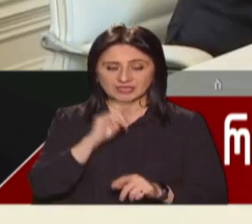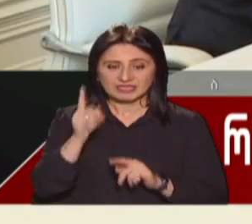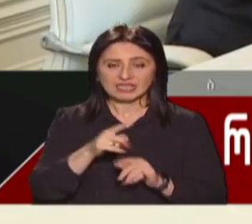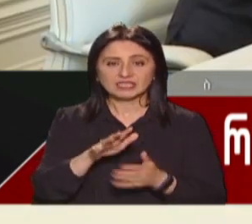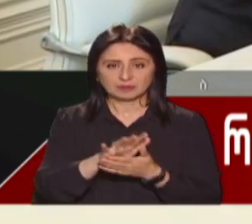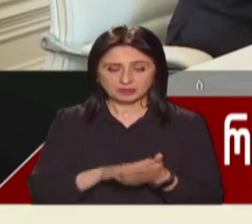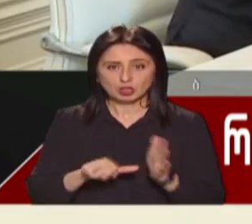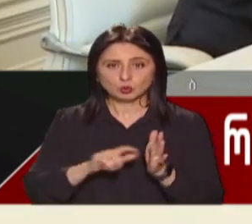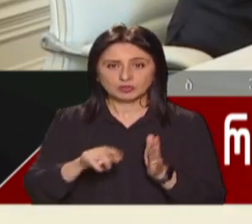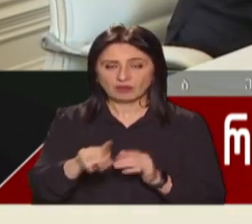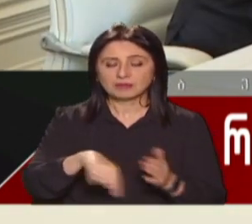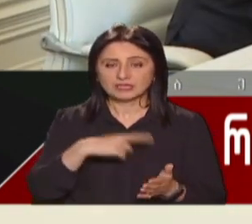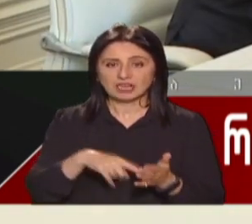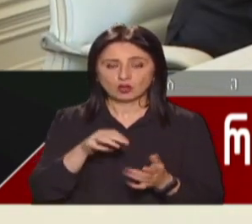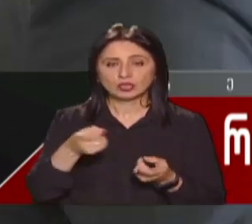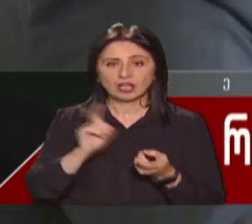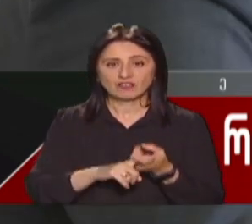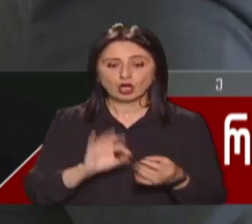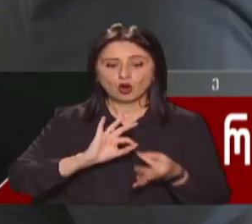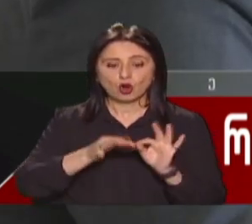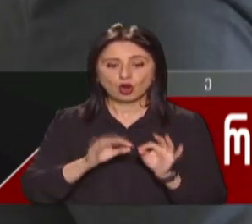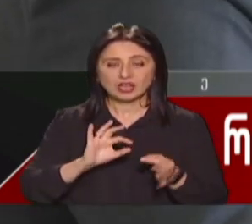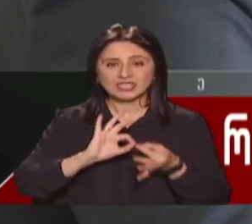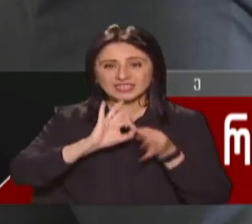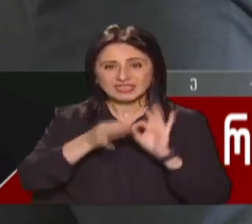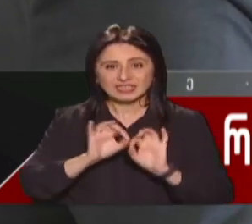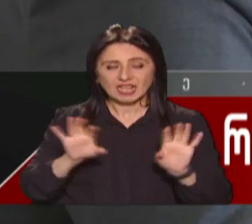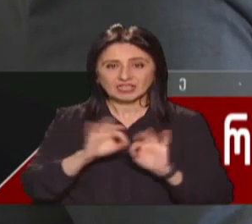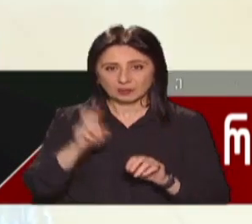წელსაც გაგრძელდება და ამ საკითხთან დაკავშირებით კონკრეტული დეტალები